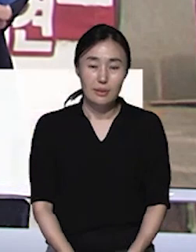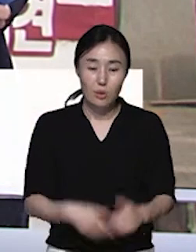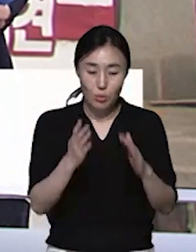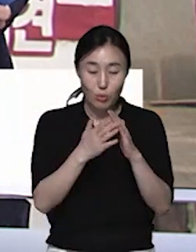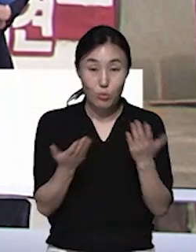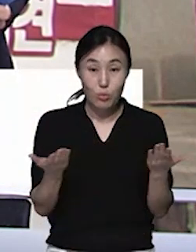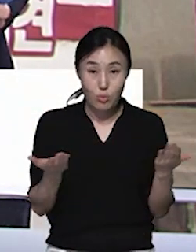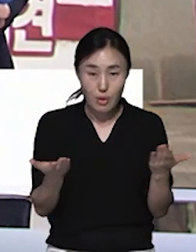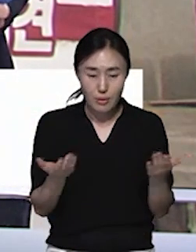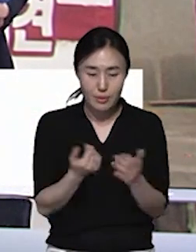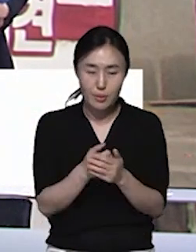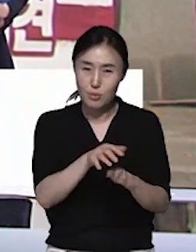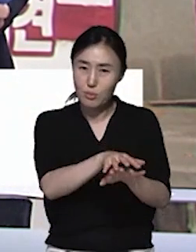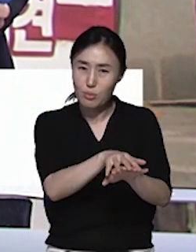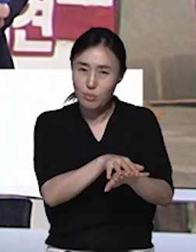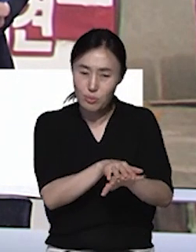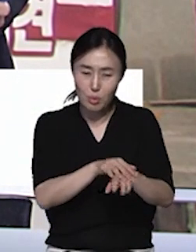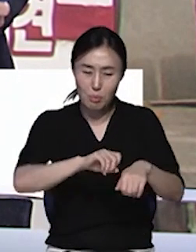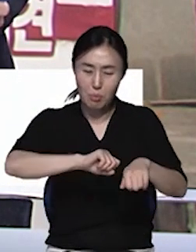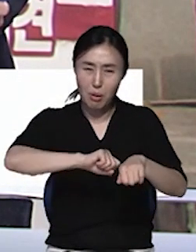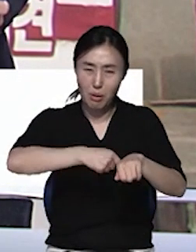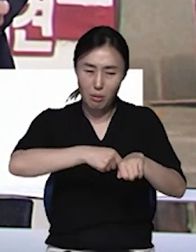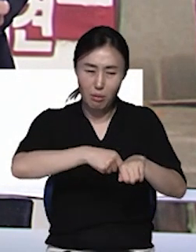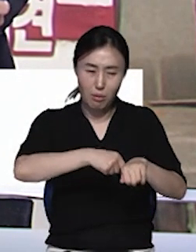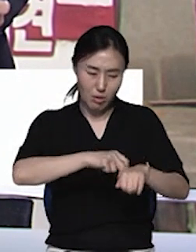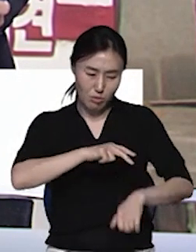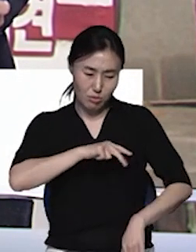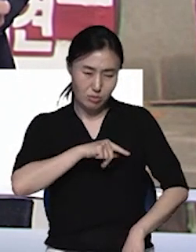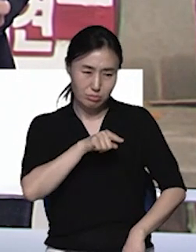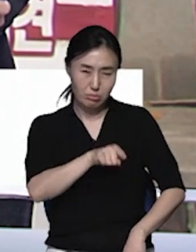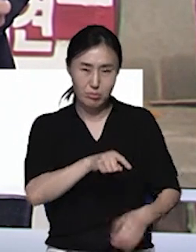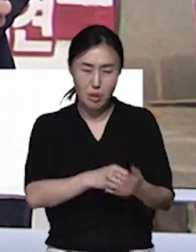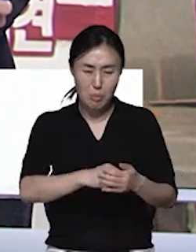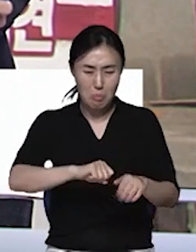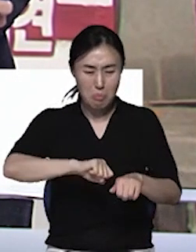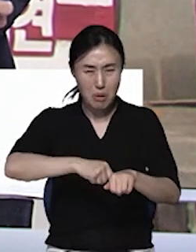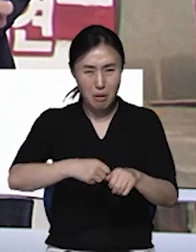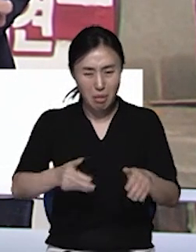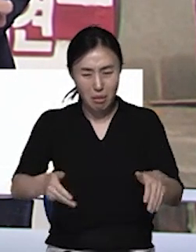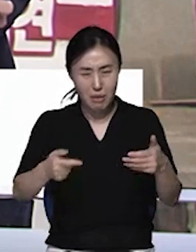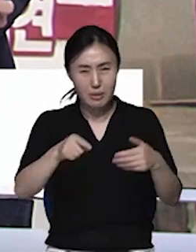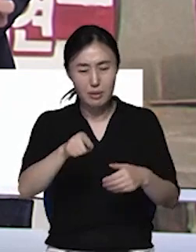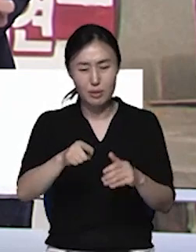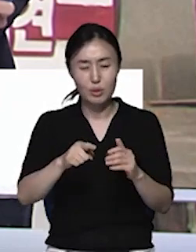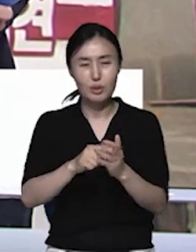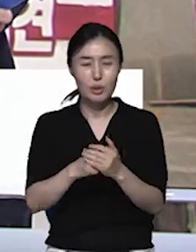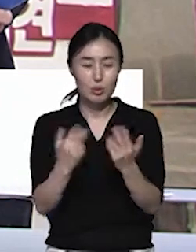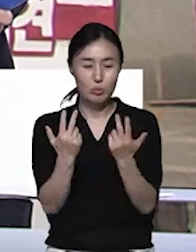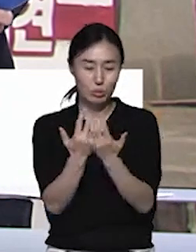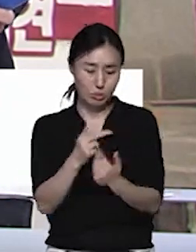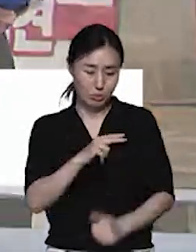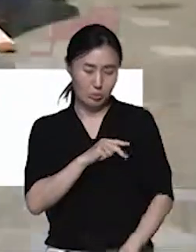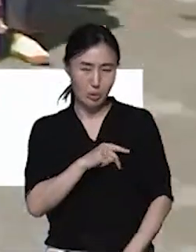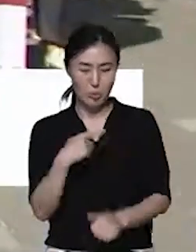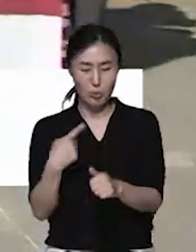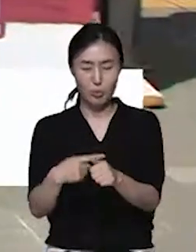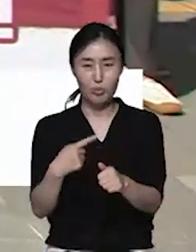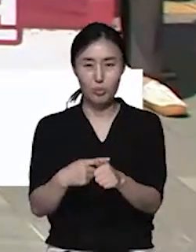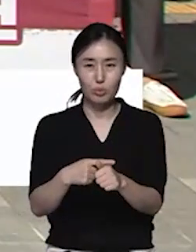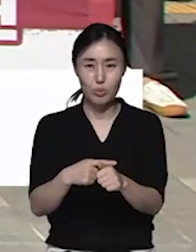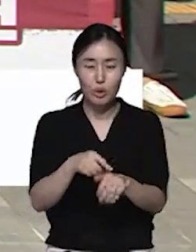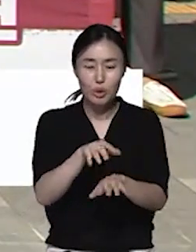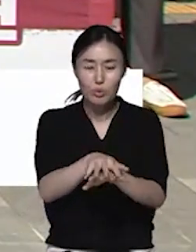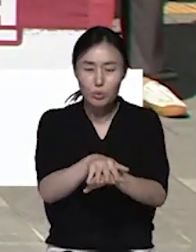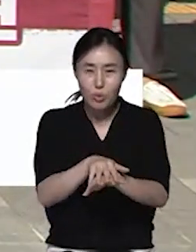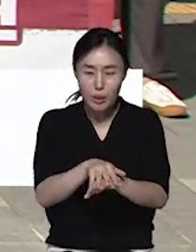공무원 노조가 벌금형이 선고된 구의원의 손방망이 처벌을 결정한 북구의회를 규탄하고 나섰습니다. 전국 공무원